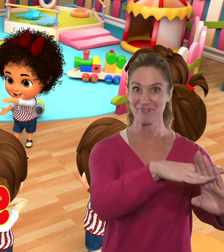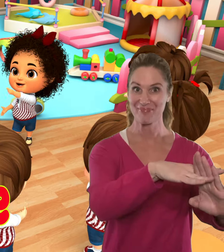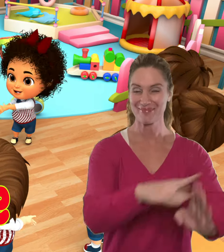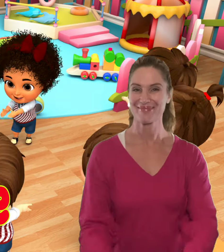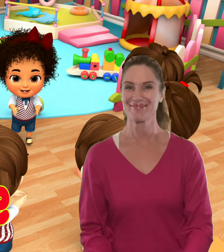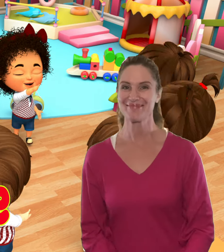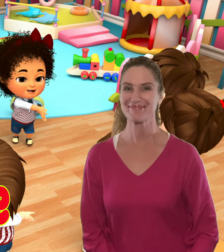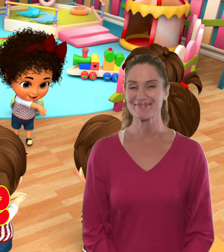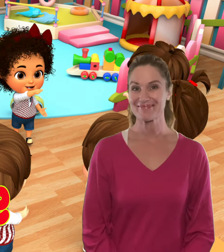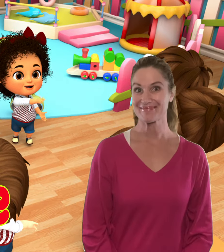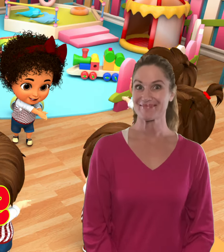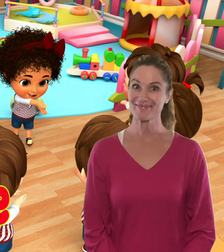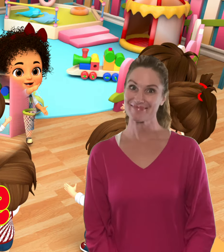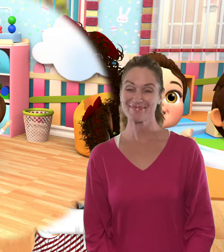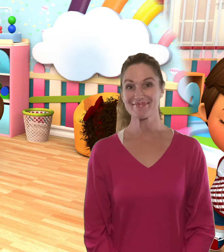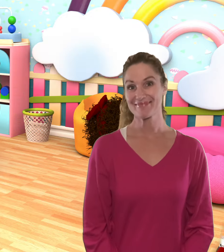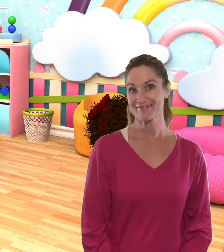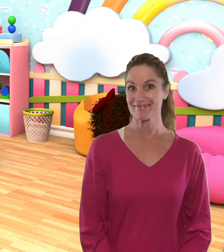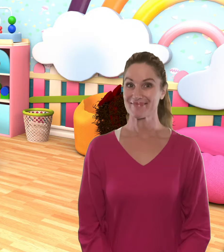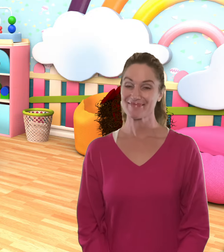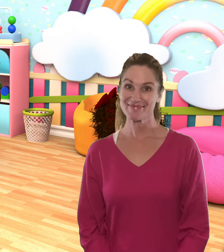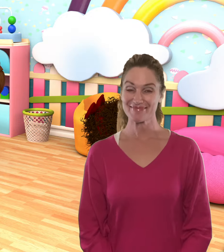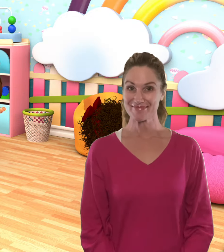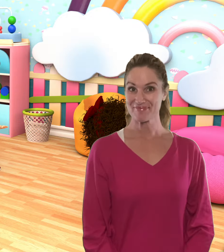終わりちびザメ